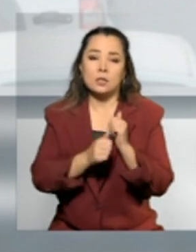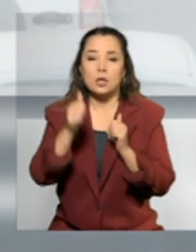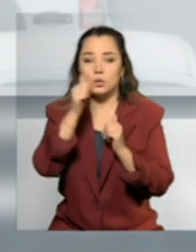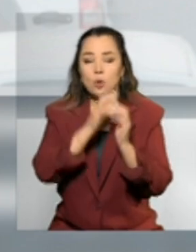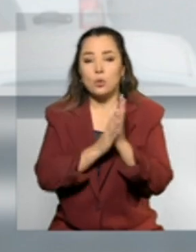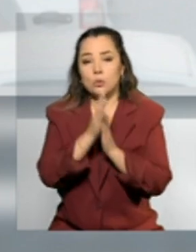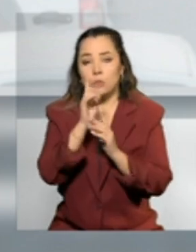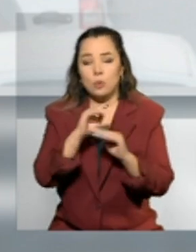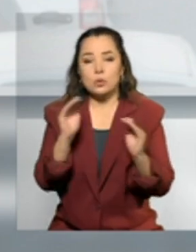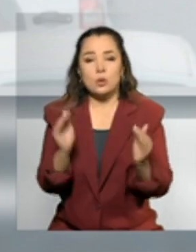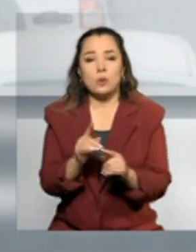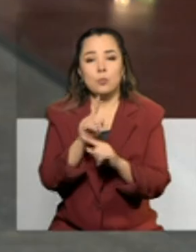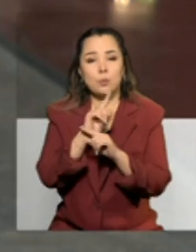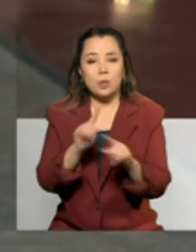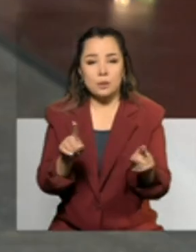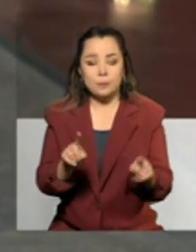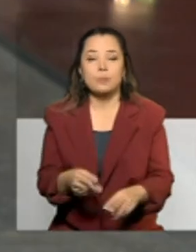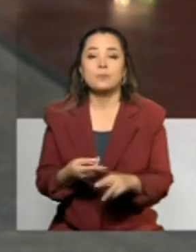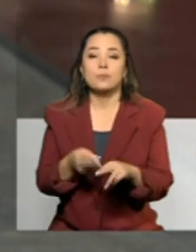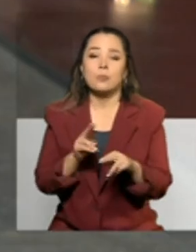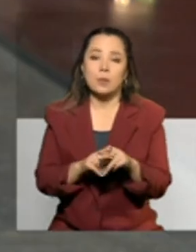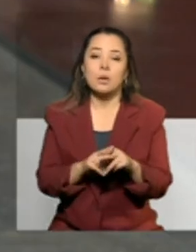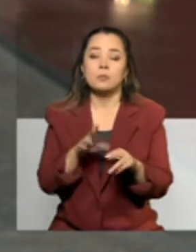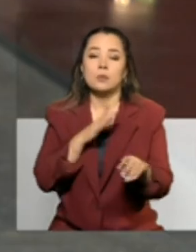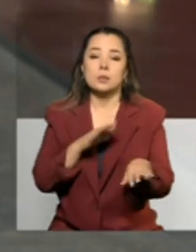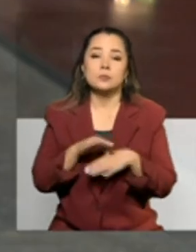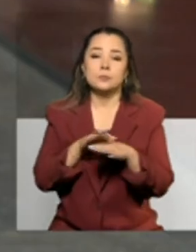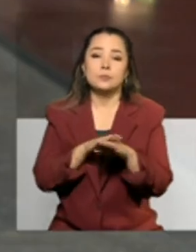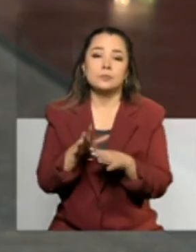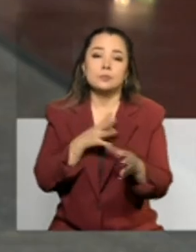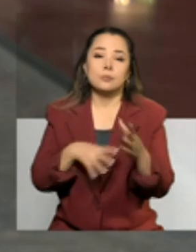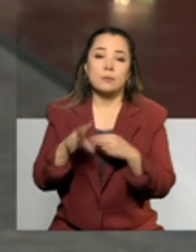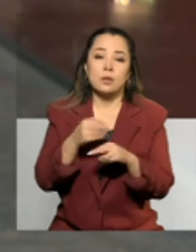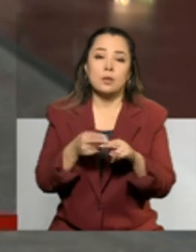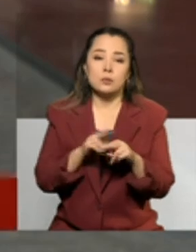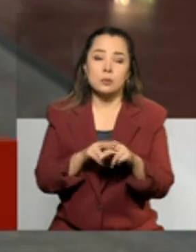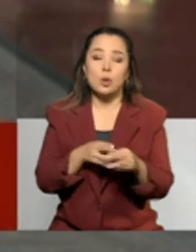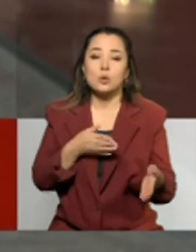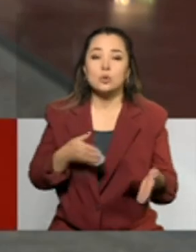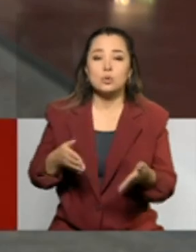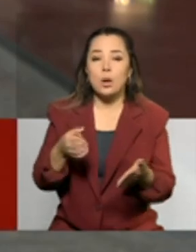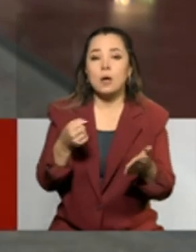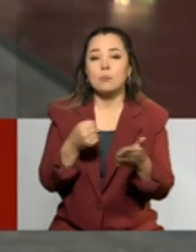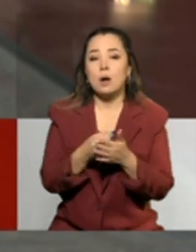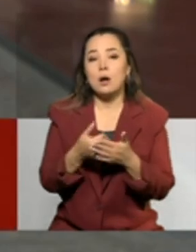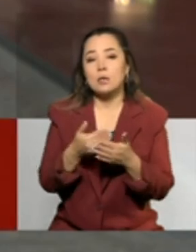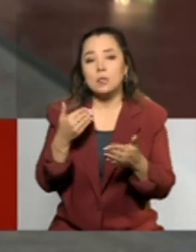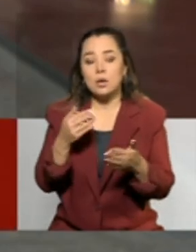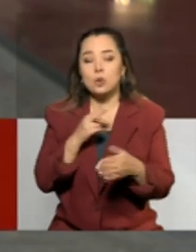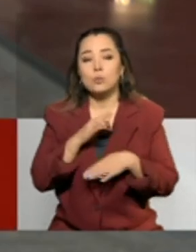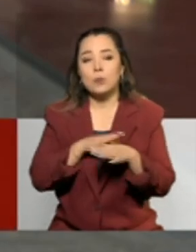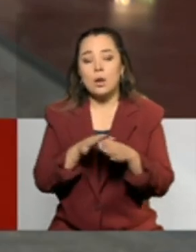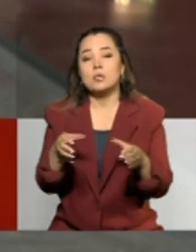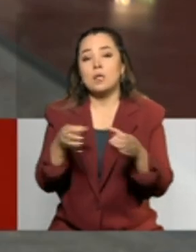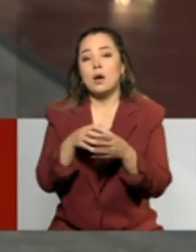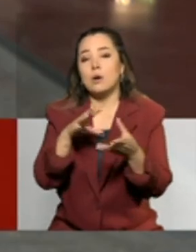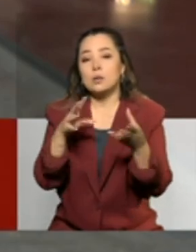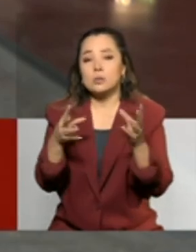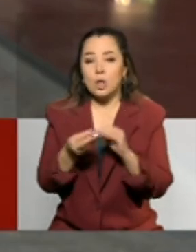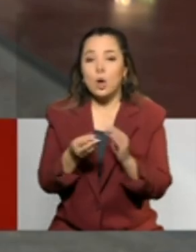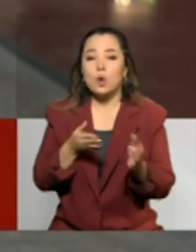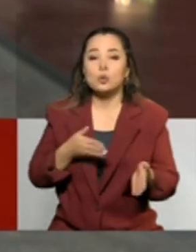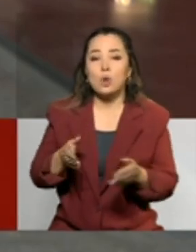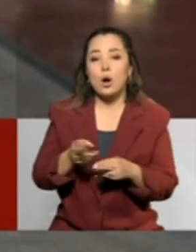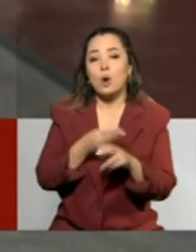өспесе кемейтін түрі жоқ. Сол үшін осы барлық осы жол апаттарының алдын алу, жалпы алғанда